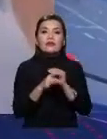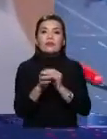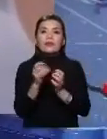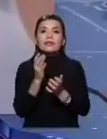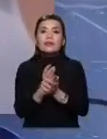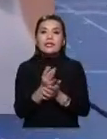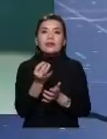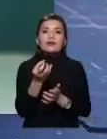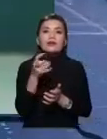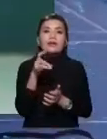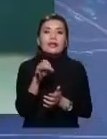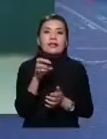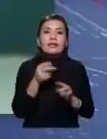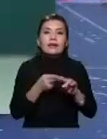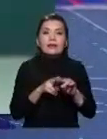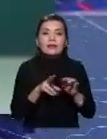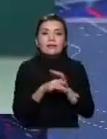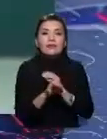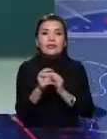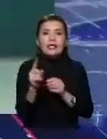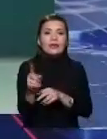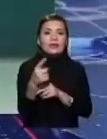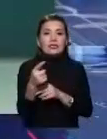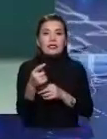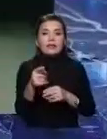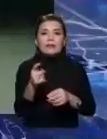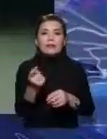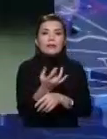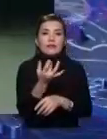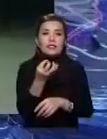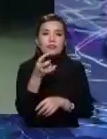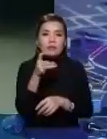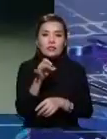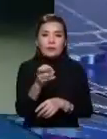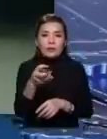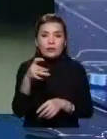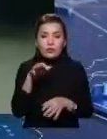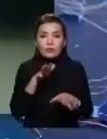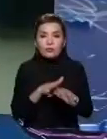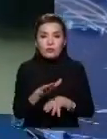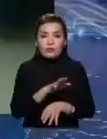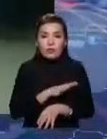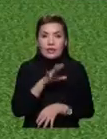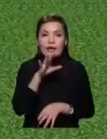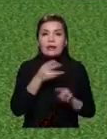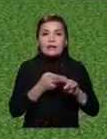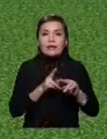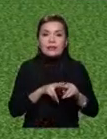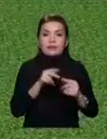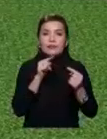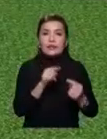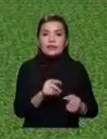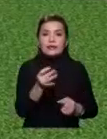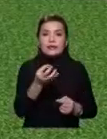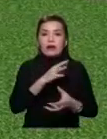сериясының турнирінде жалғыз разрядта алғашқы матчын өткізді. Ол бельгиялық теннисші Тильвид Ди Гроламиге қарсы кездесу